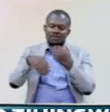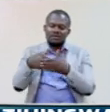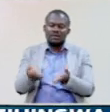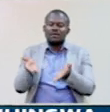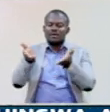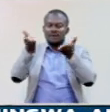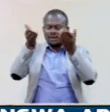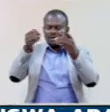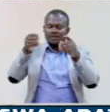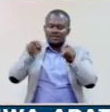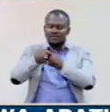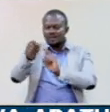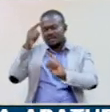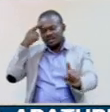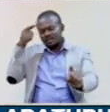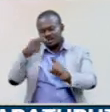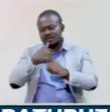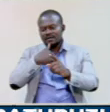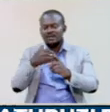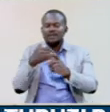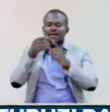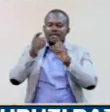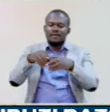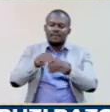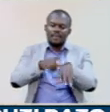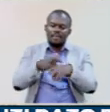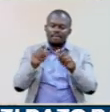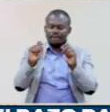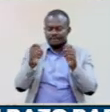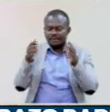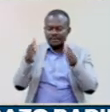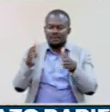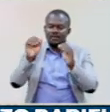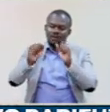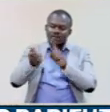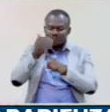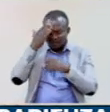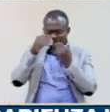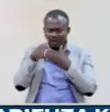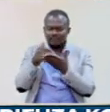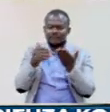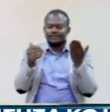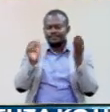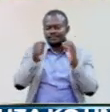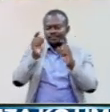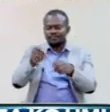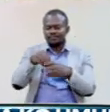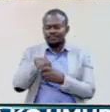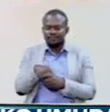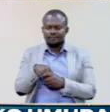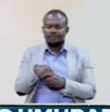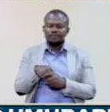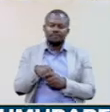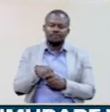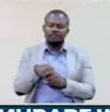kuzamuka na za target tuba dufite kugeza ku bahinzi ku gihe cya sezo zishobora kugerwaho, kuko n'ibigo by'imari bishobora kuzamo. Umuyobozi mukuru w'igikorwa